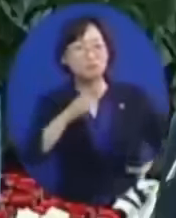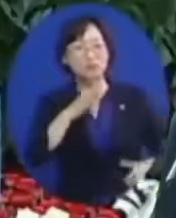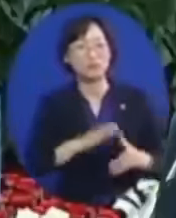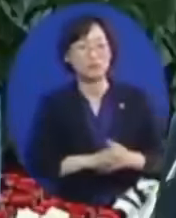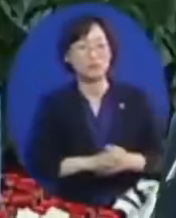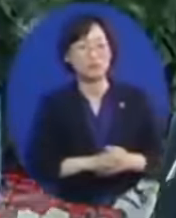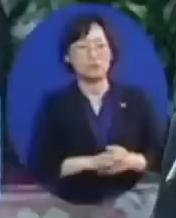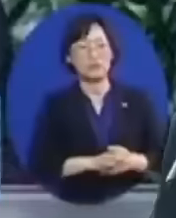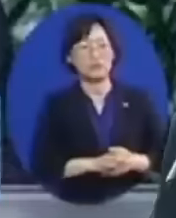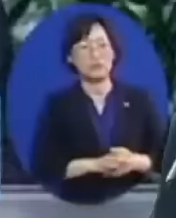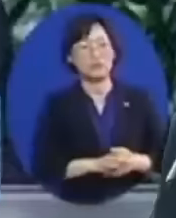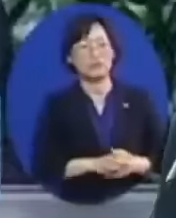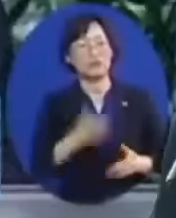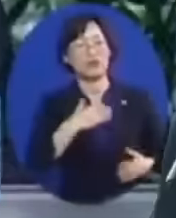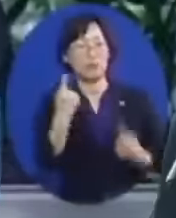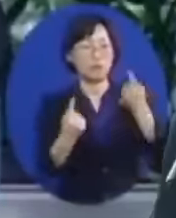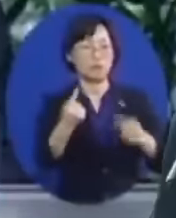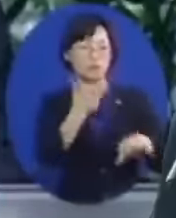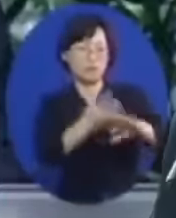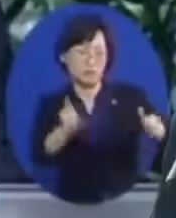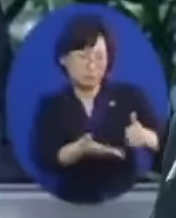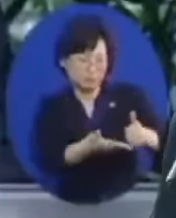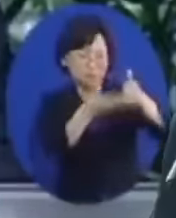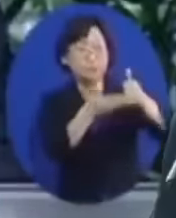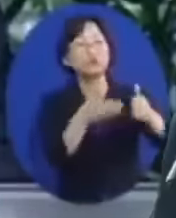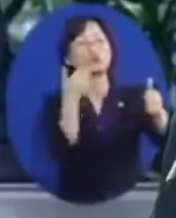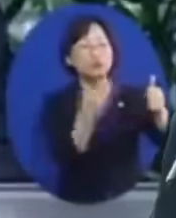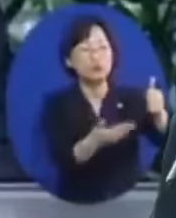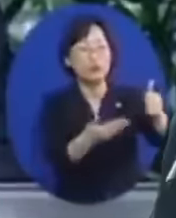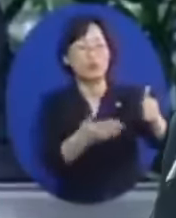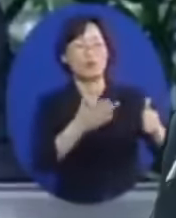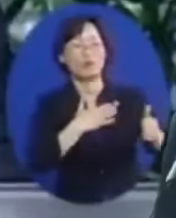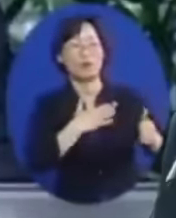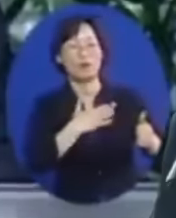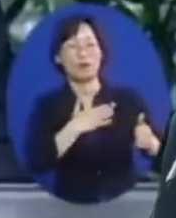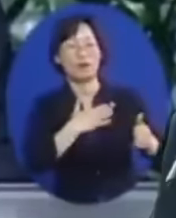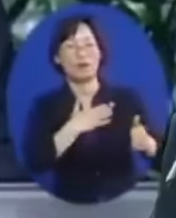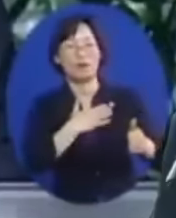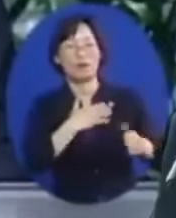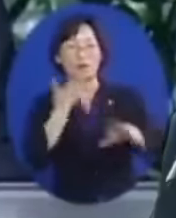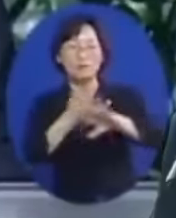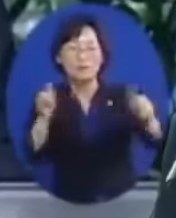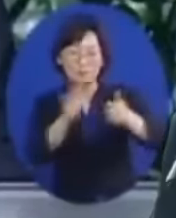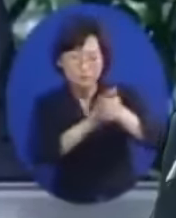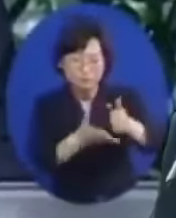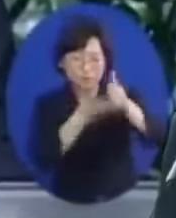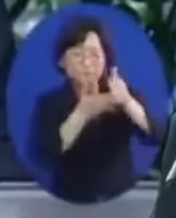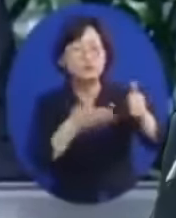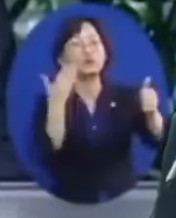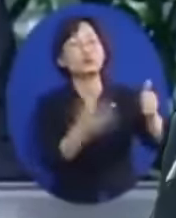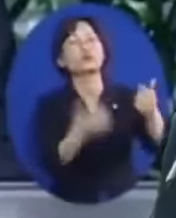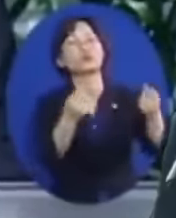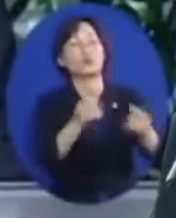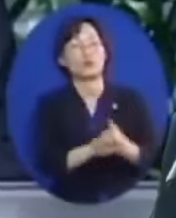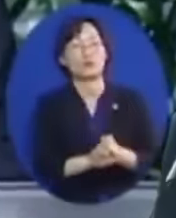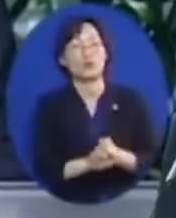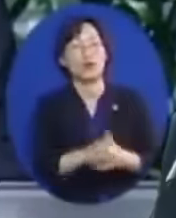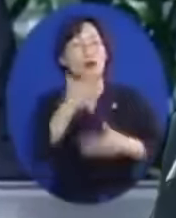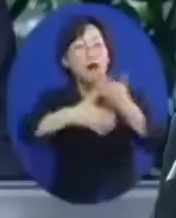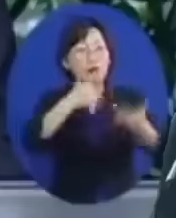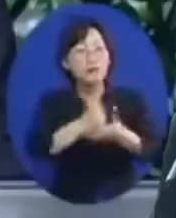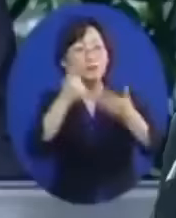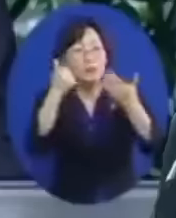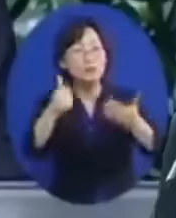시대인데 나보다 남을 높여주고 내가 남 섬겨주는 것이